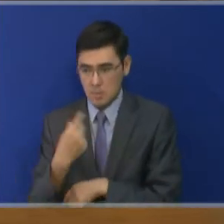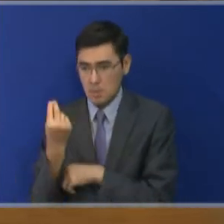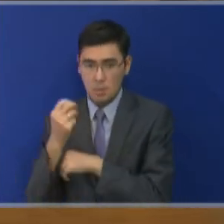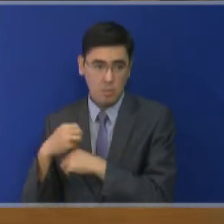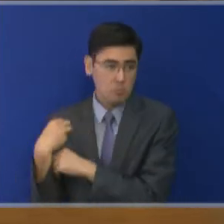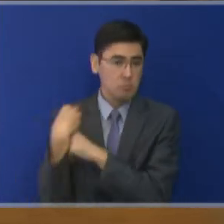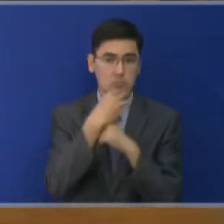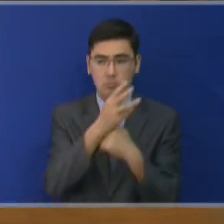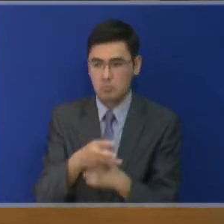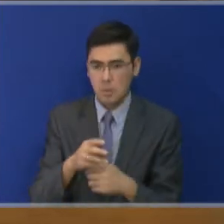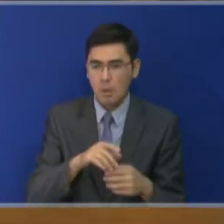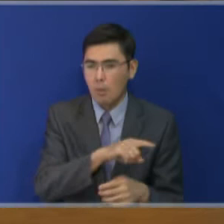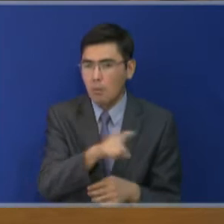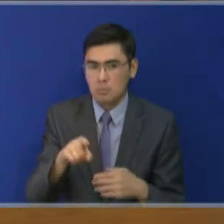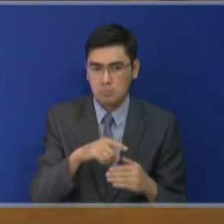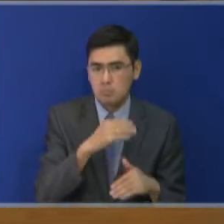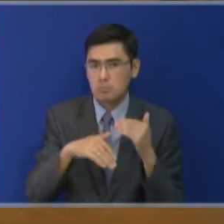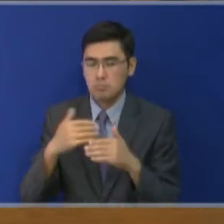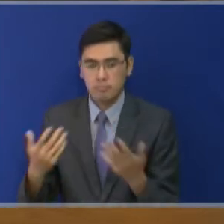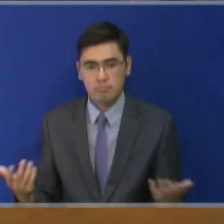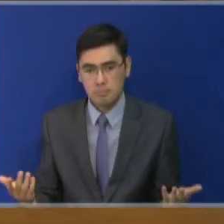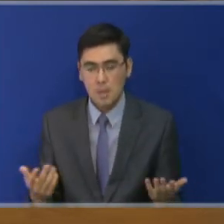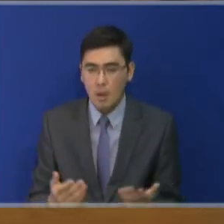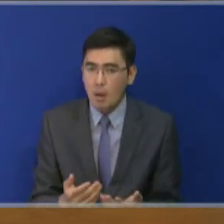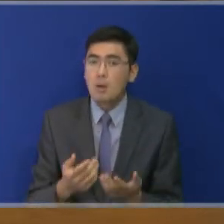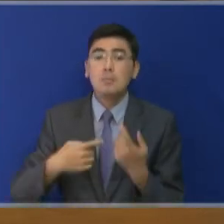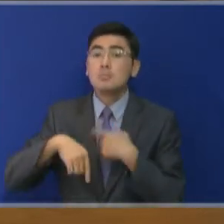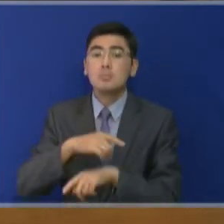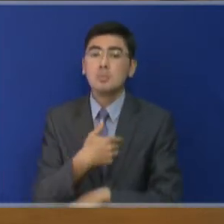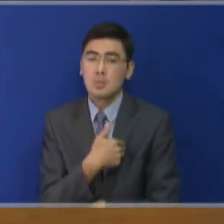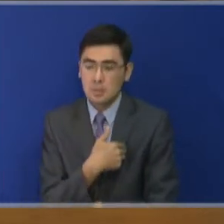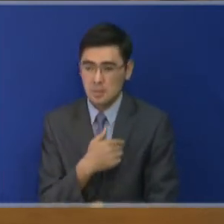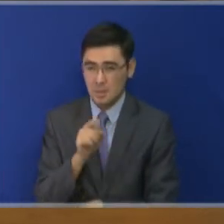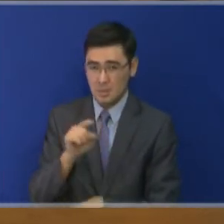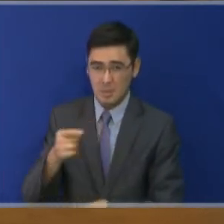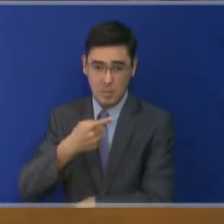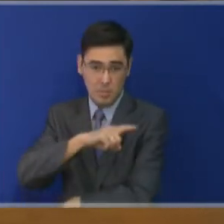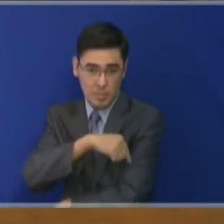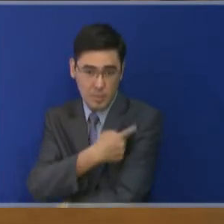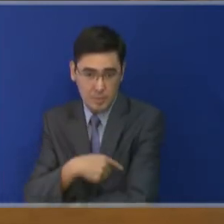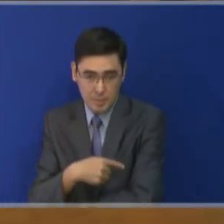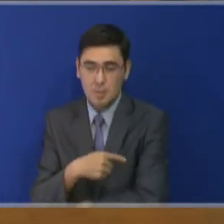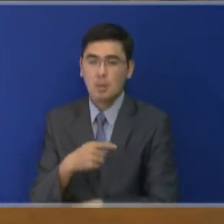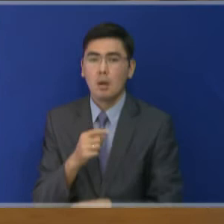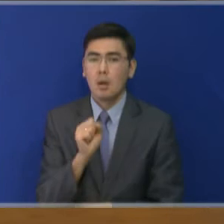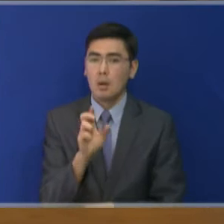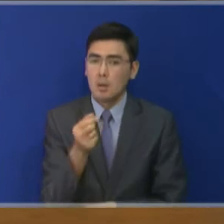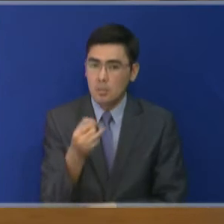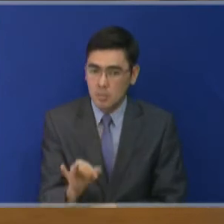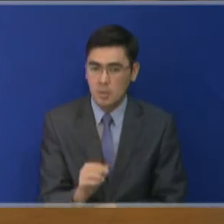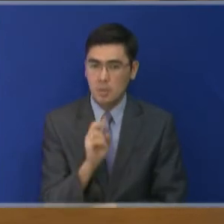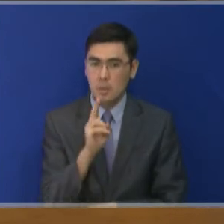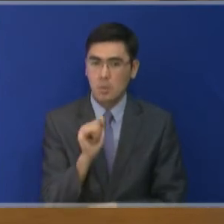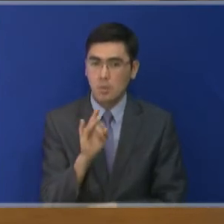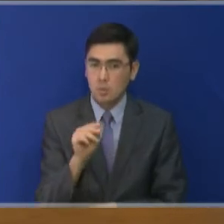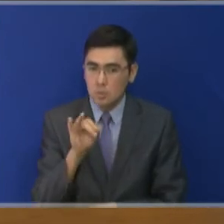дербес бірлікке бөлуге баса назар аудара отырып, оңалтуға назар аударғымыз келеді. Біздің өңір ғана емес, көршілес Абай, Бесқарағай, Жарма аудандары